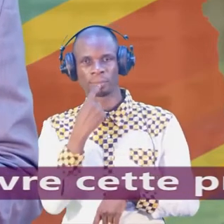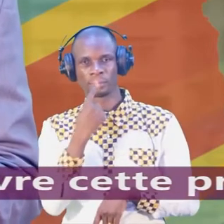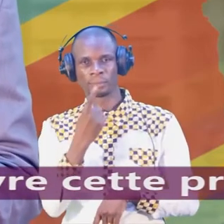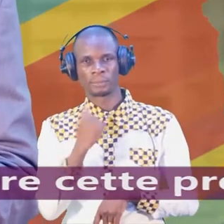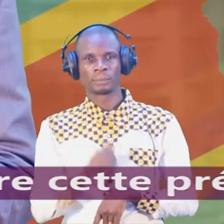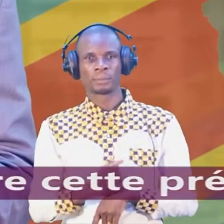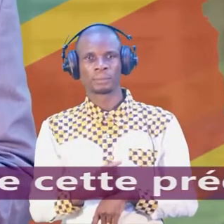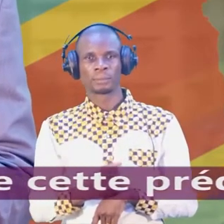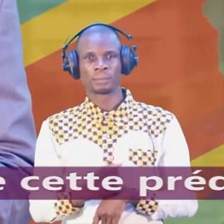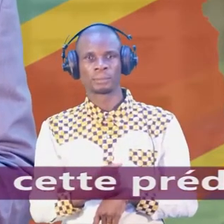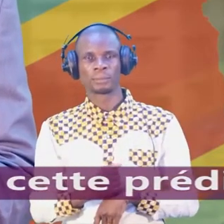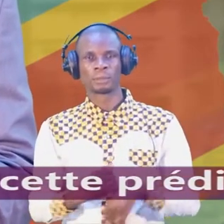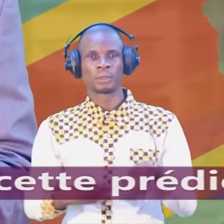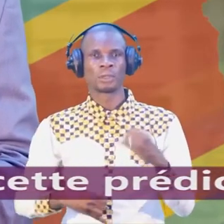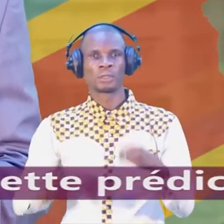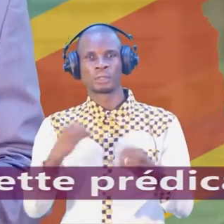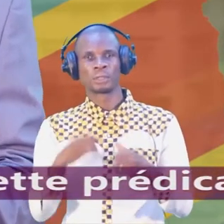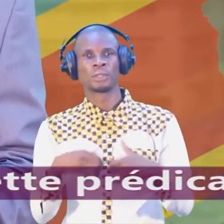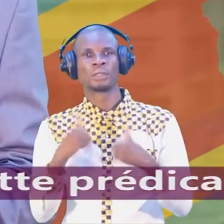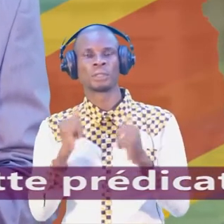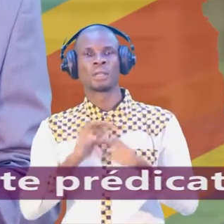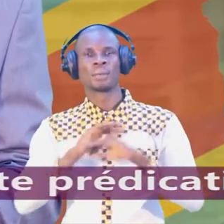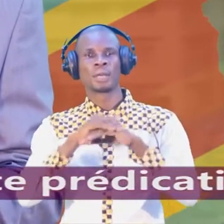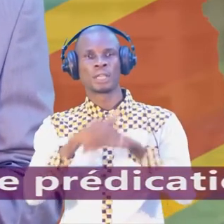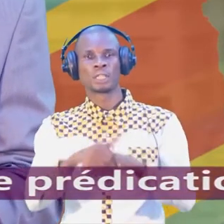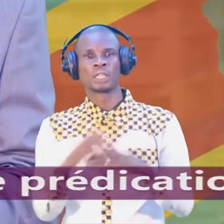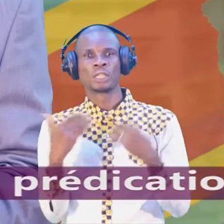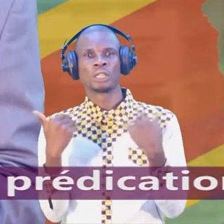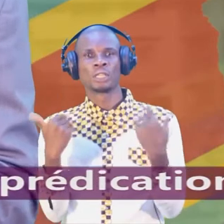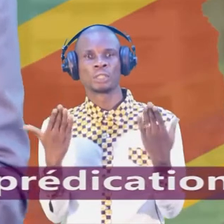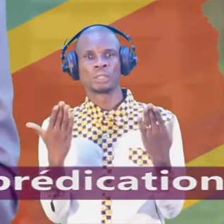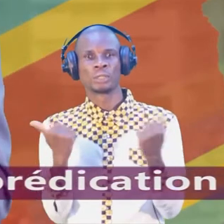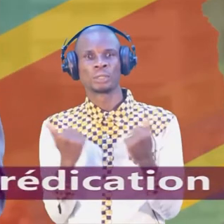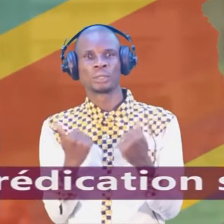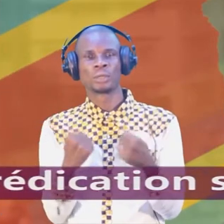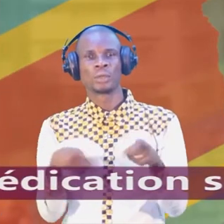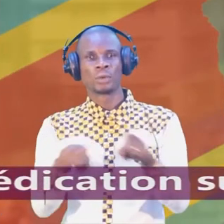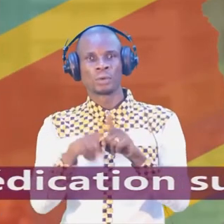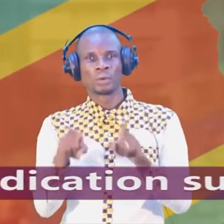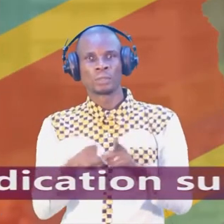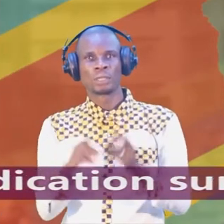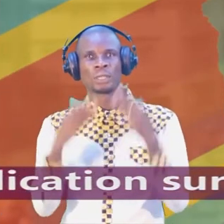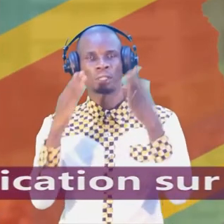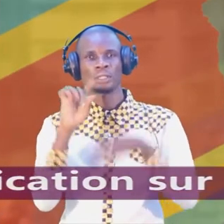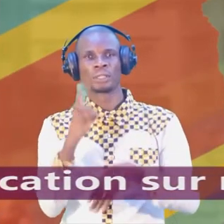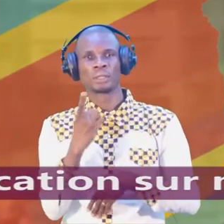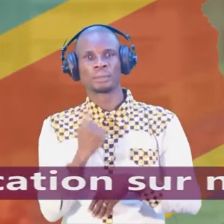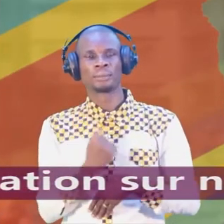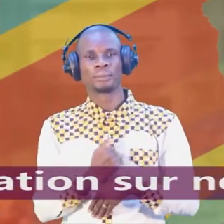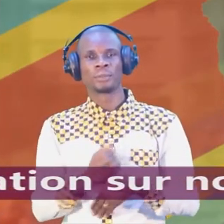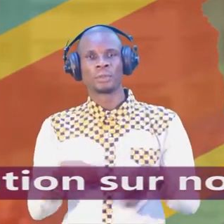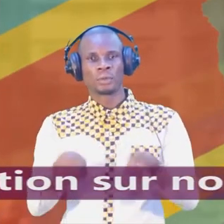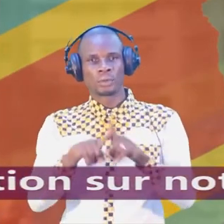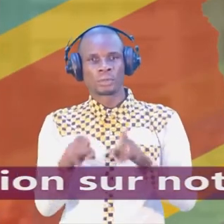nasema, si le salut ikiwa wokovu unatoka kwa Bwana na kama ni yeye peke et celui